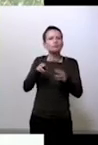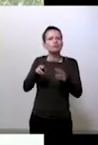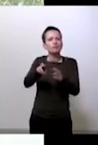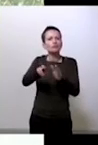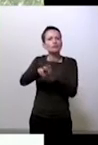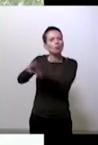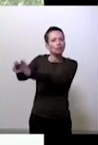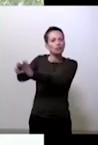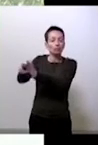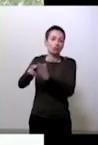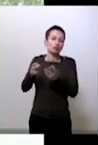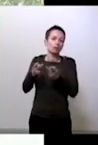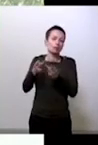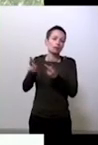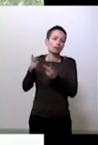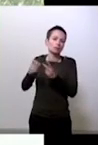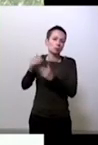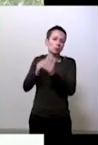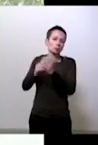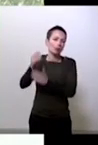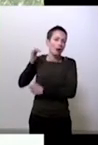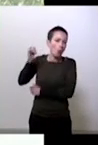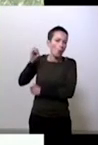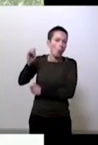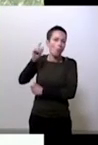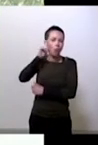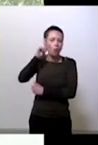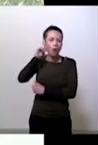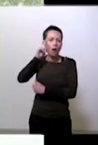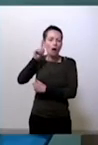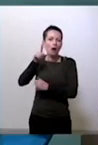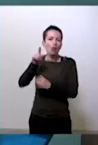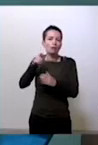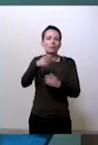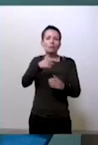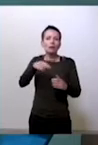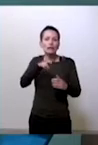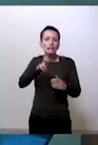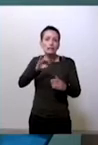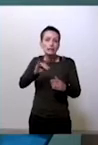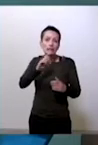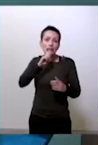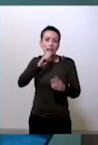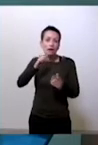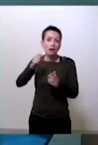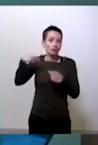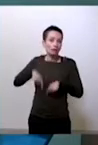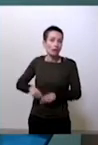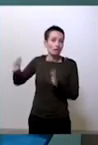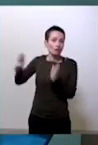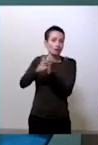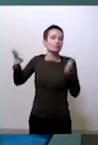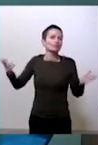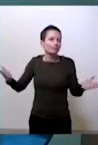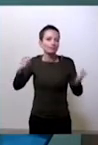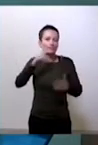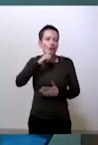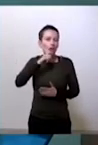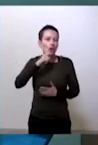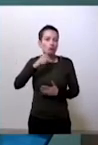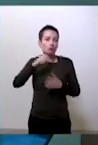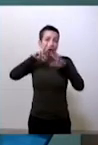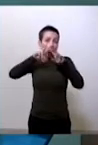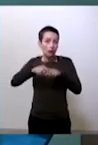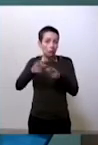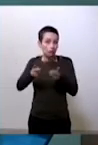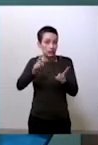construire qui prend du temps, puisqu'on est en parallèle du PPRI qui n'a toujours pas été validé par l'État. Et l'enquête publique n'a toujours pas commencé non